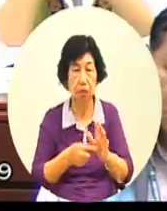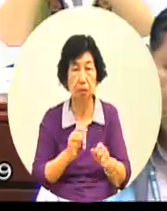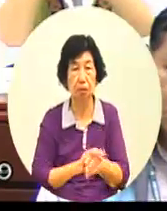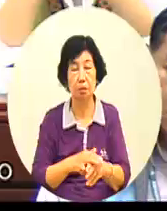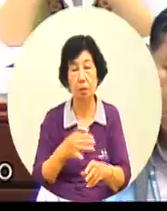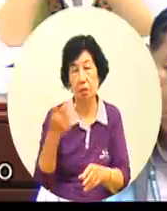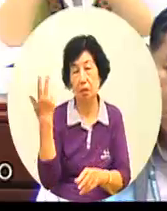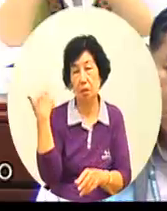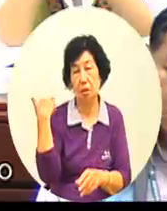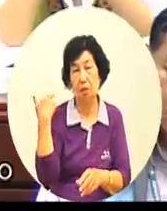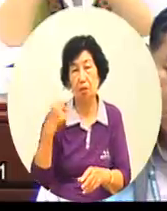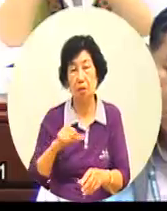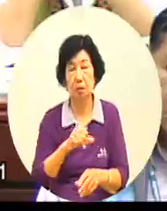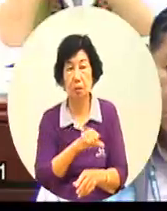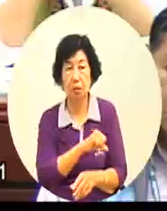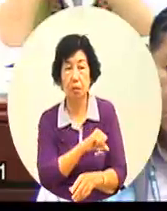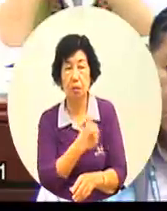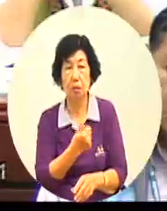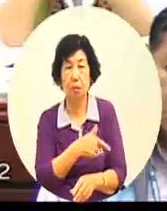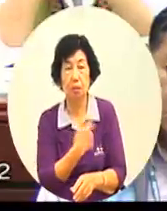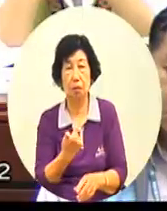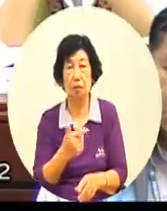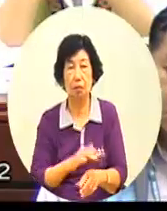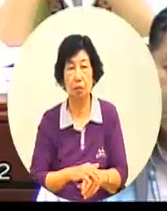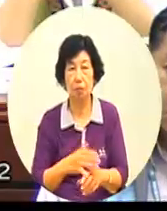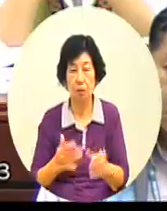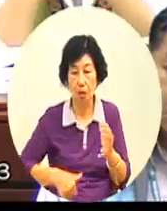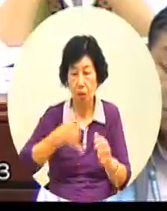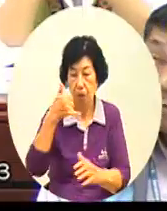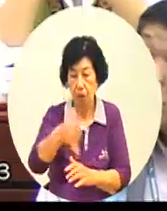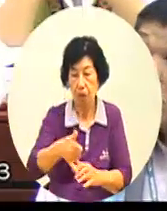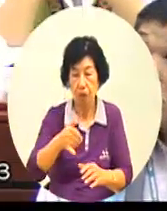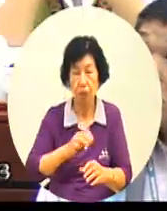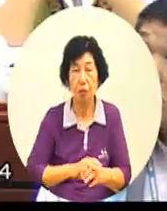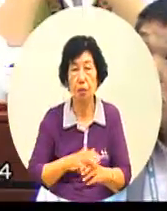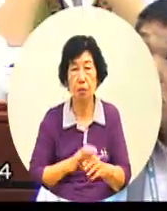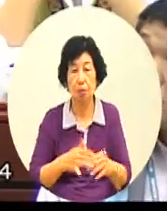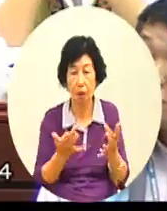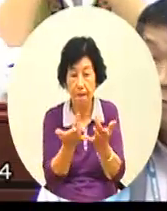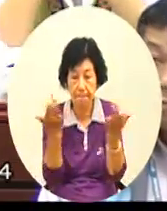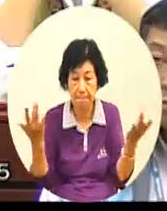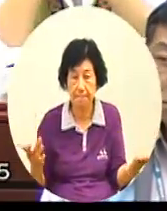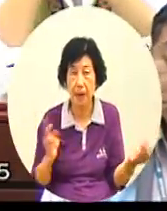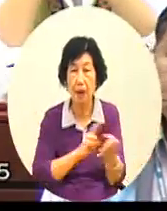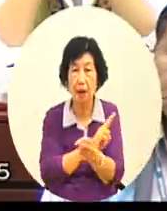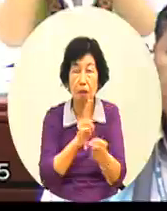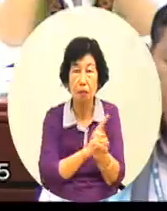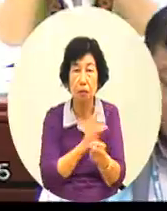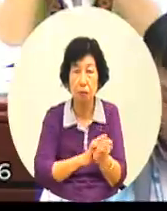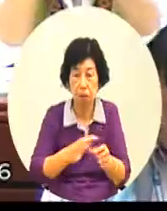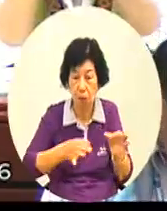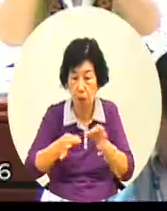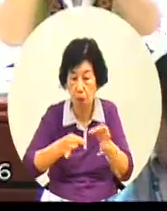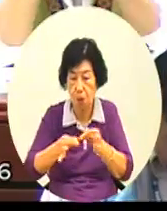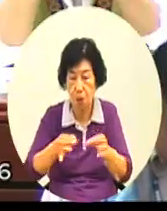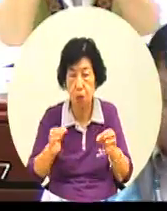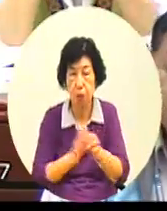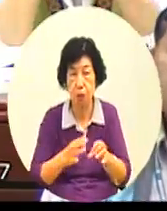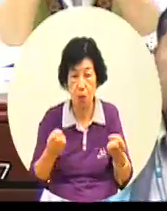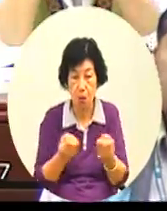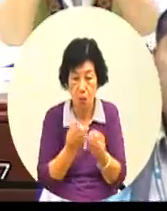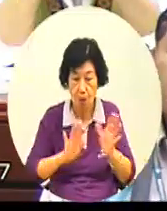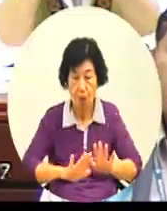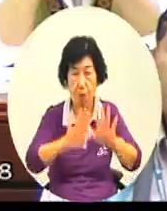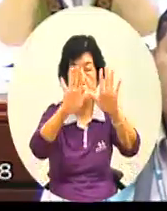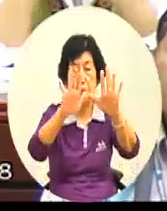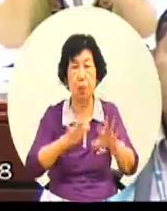待在茂林，我们看到茂林整个观光产业的发展，我们看到非常多的人潮在茂林